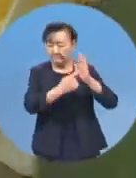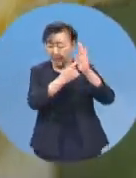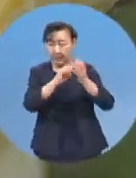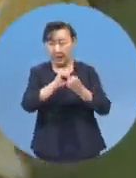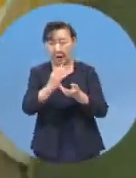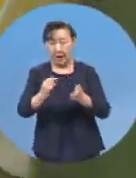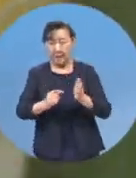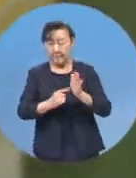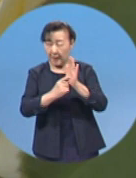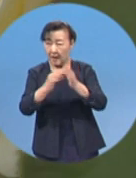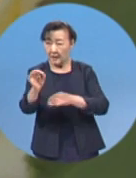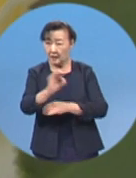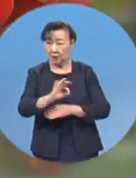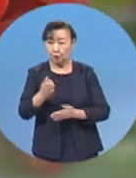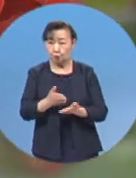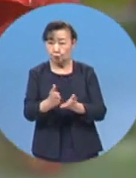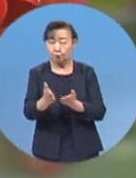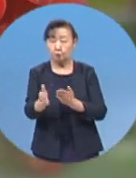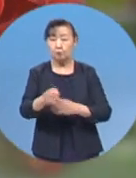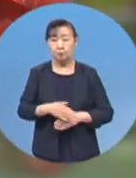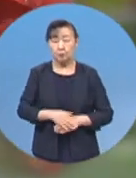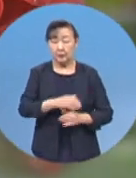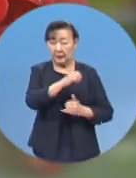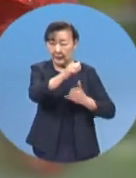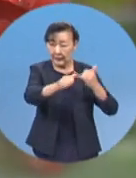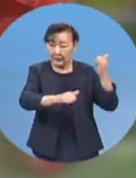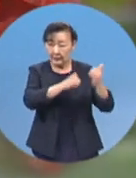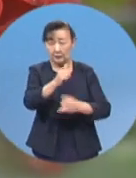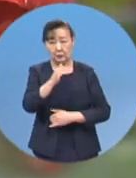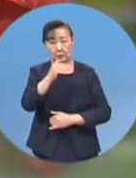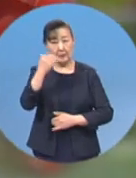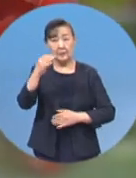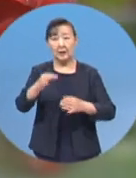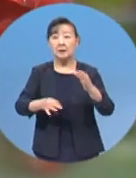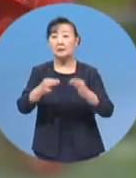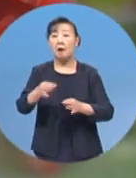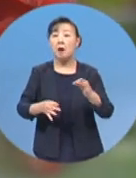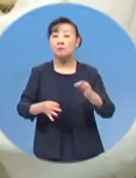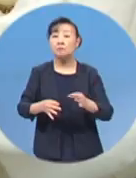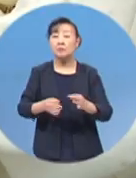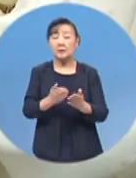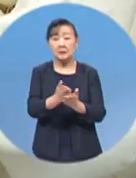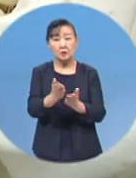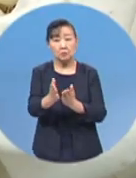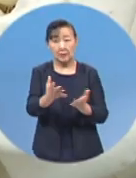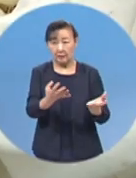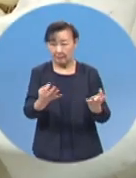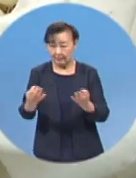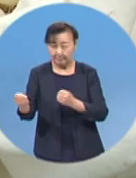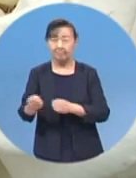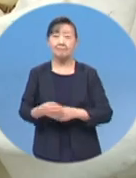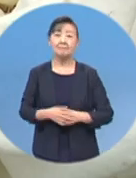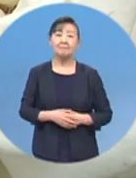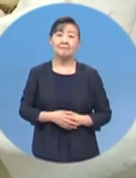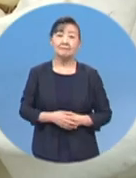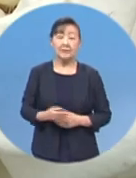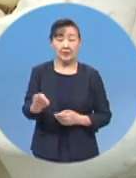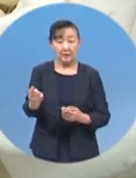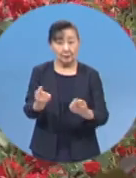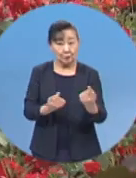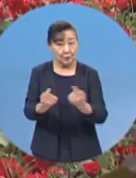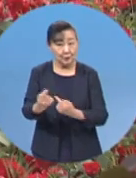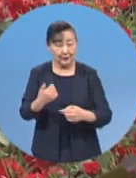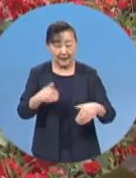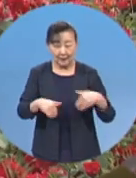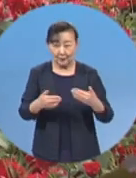品種と呼ばれるものや歴史的に優れた価値を持つ品種が多くあり、訪れた人を